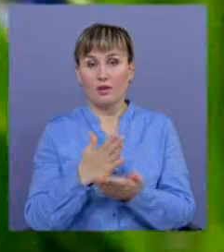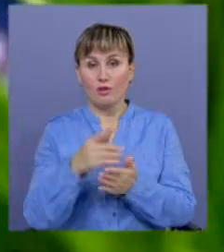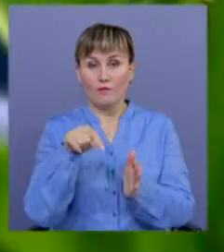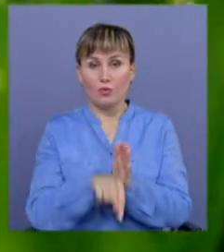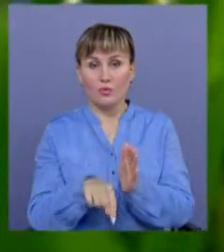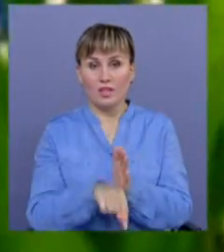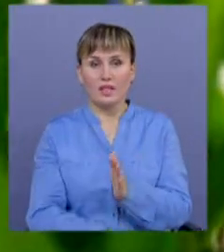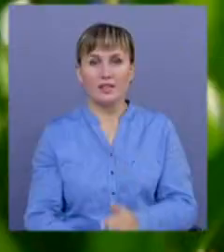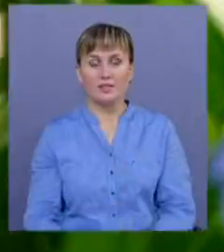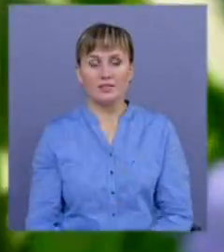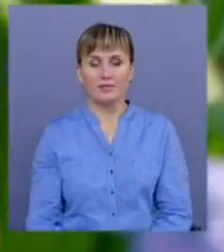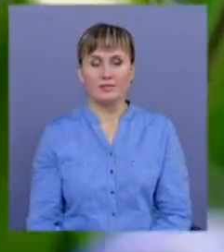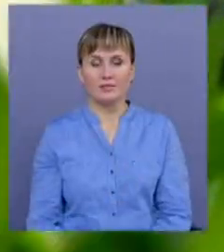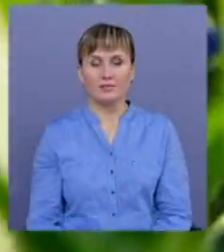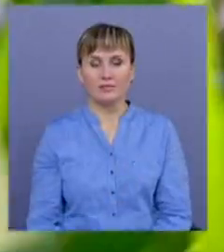него.